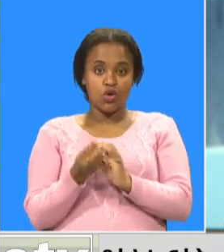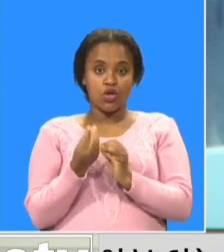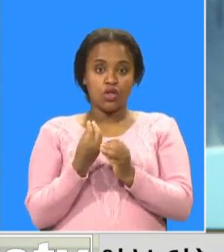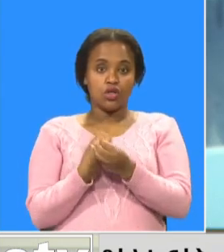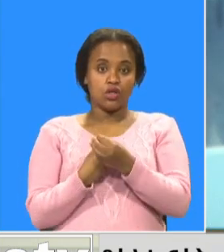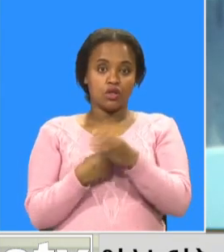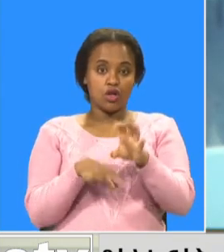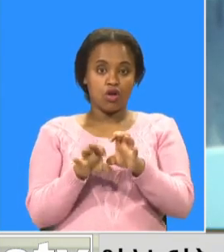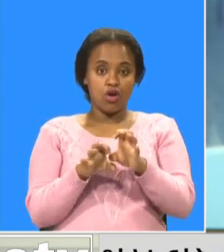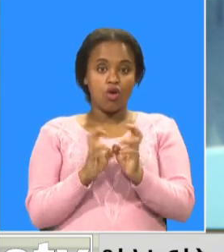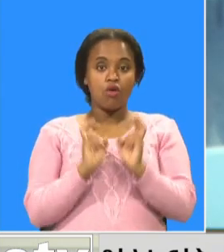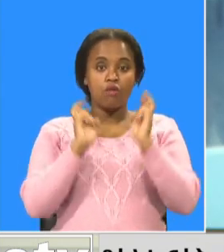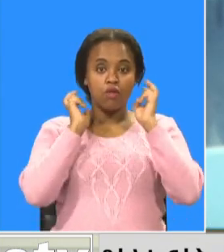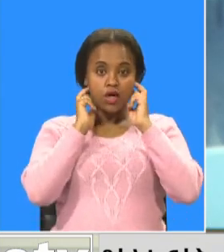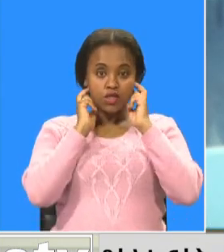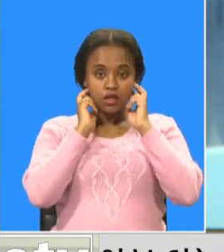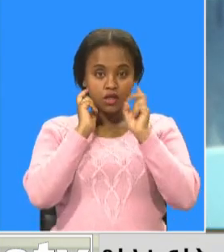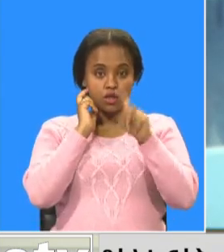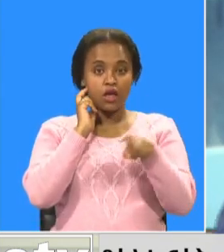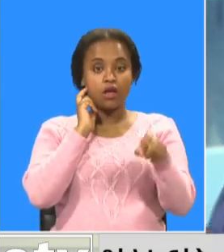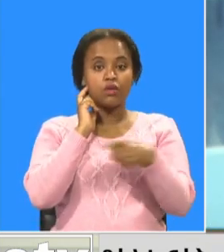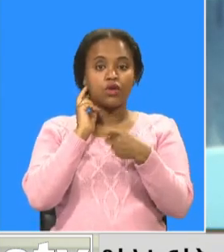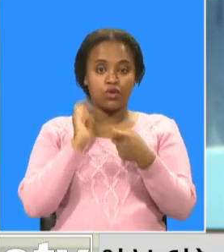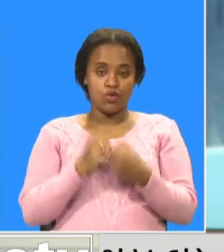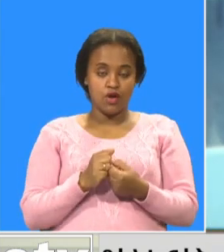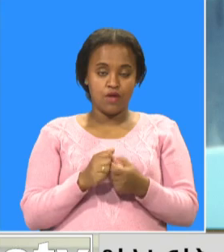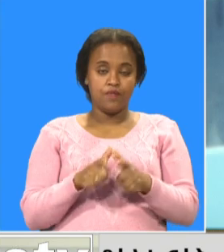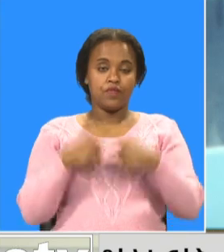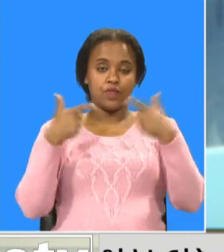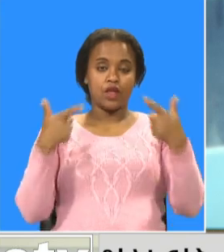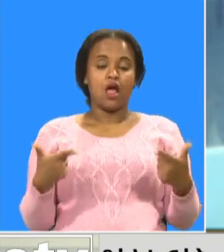ወስደው ማስክ ማድረግ ተገቢ እንደሆነ የታላቋንም ሀገር